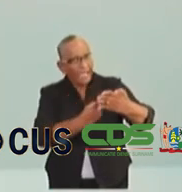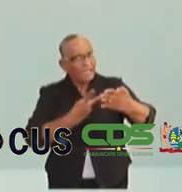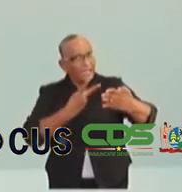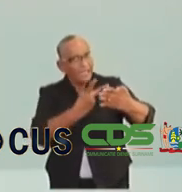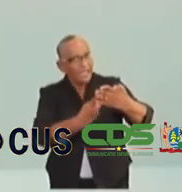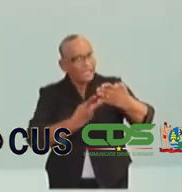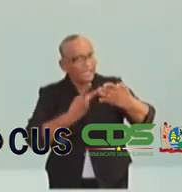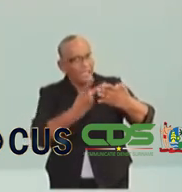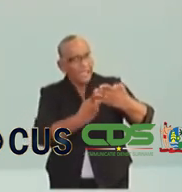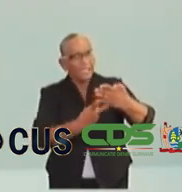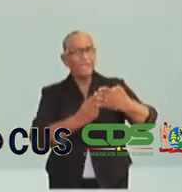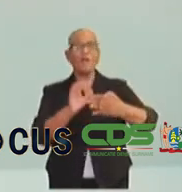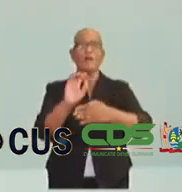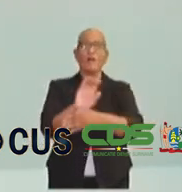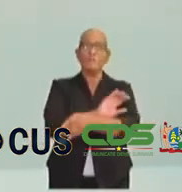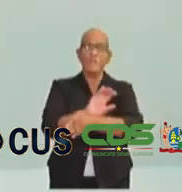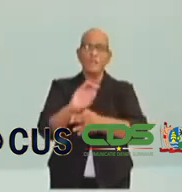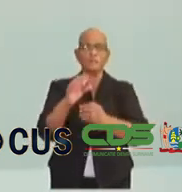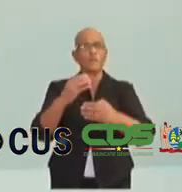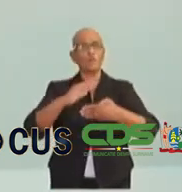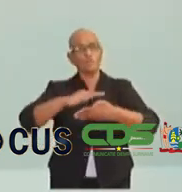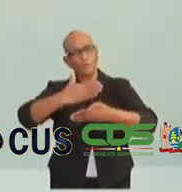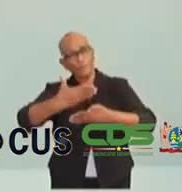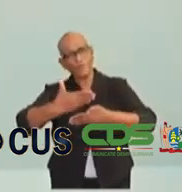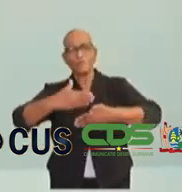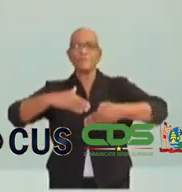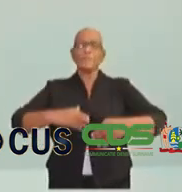een stukje steun vanuit